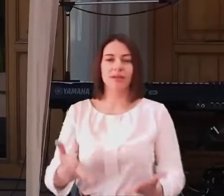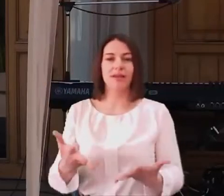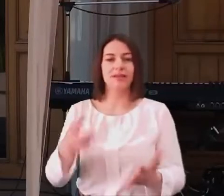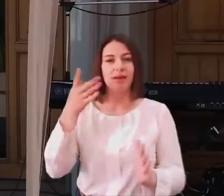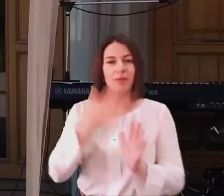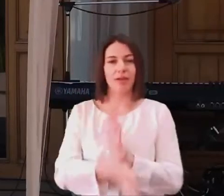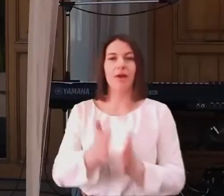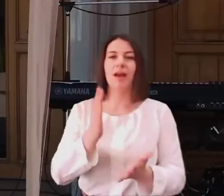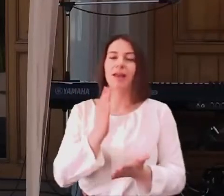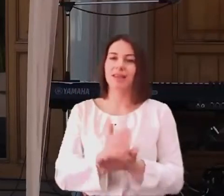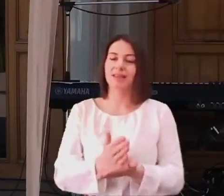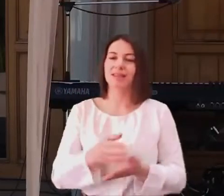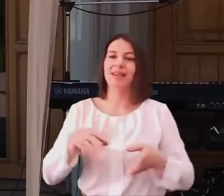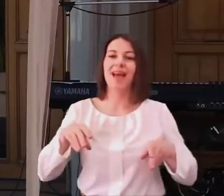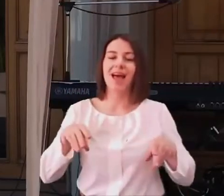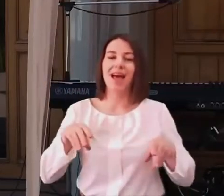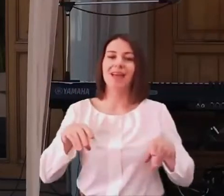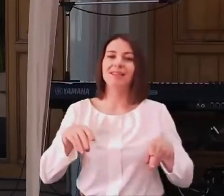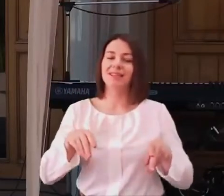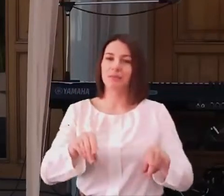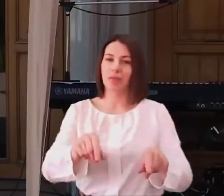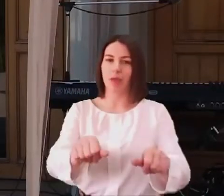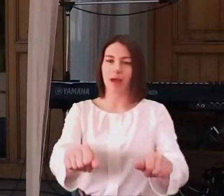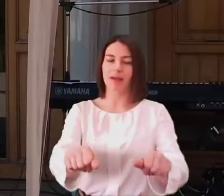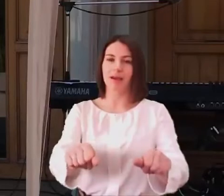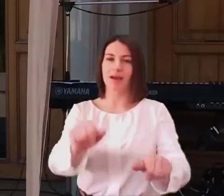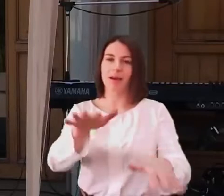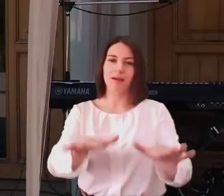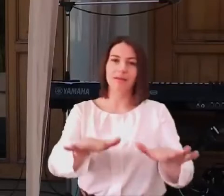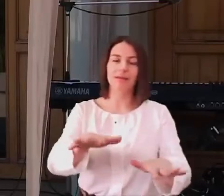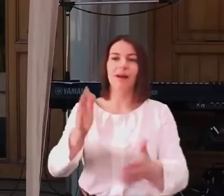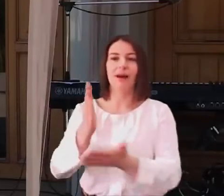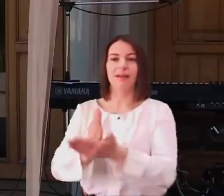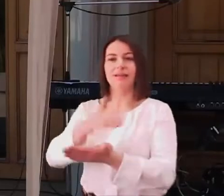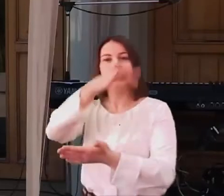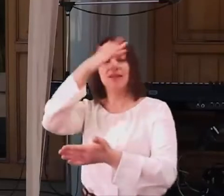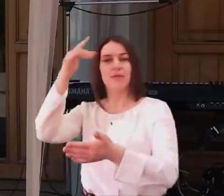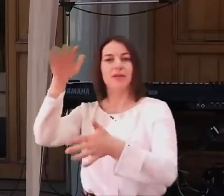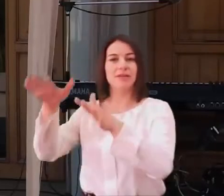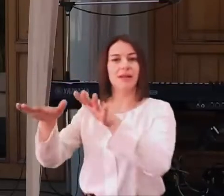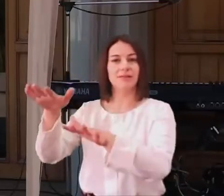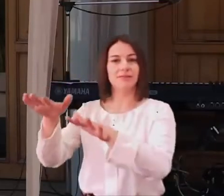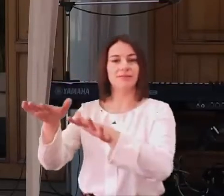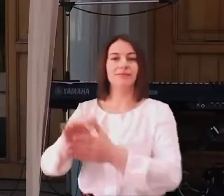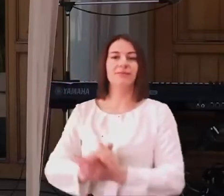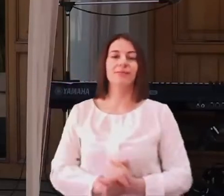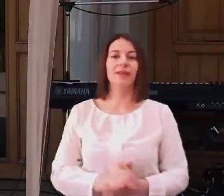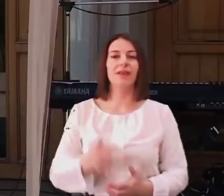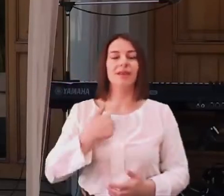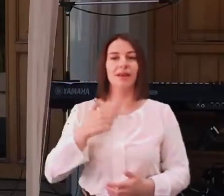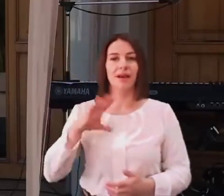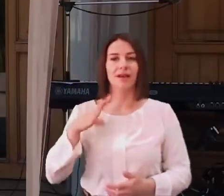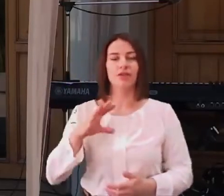земная гравитация и есть небесная гравитация. И вот, друзья мои, я сегодня хотел бы поговорить об